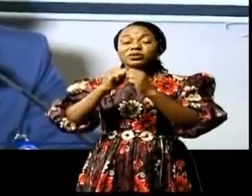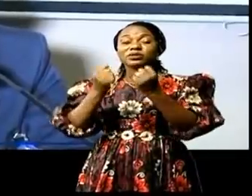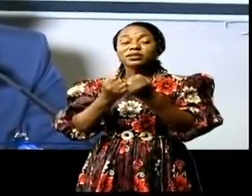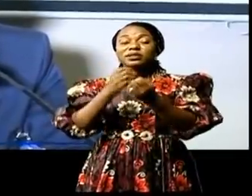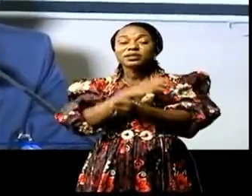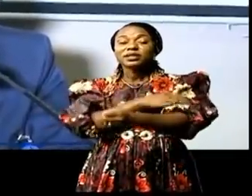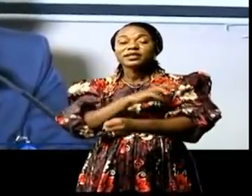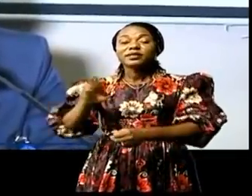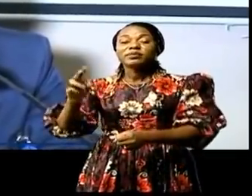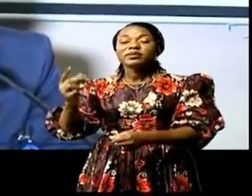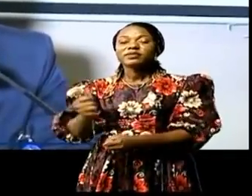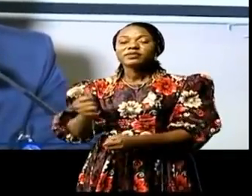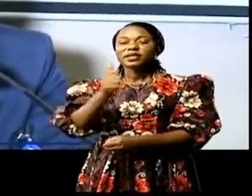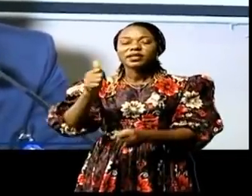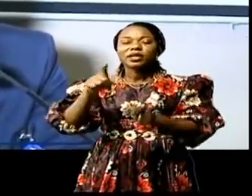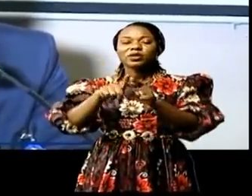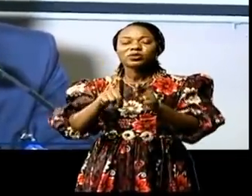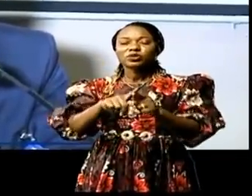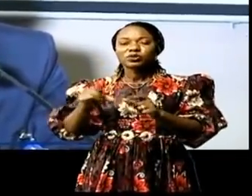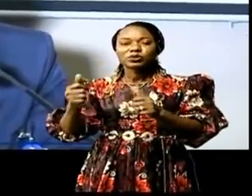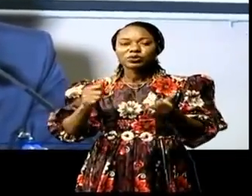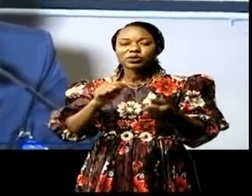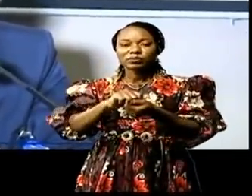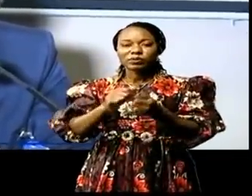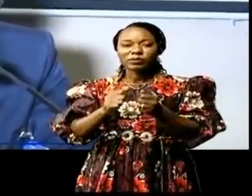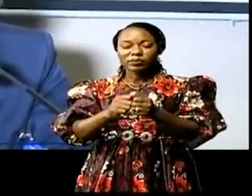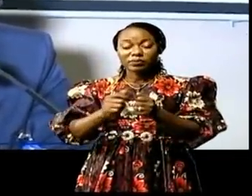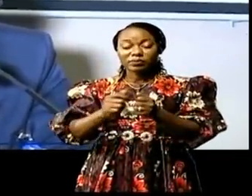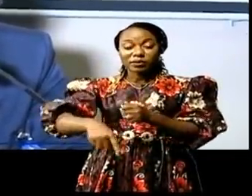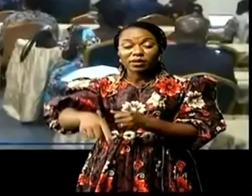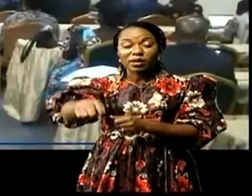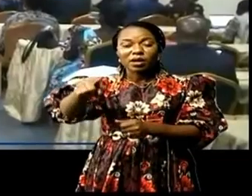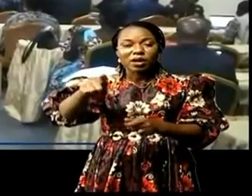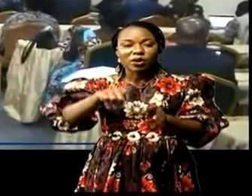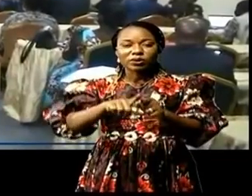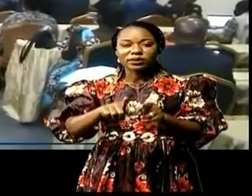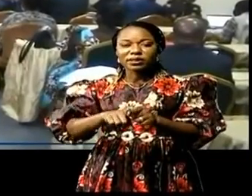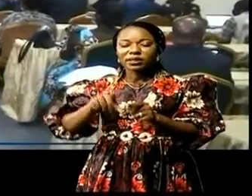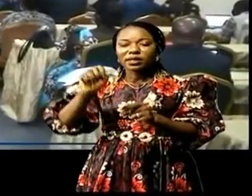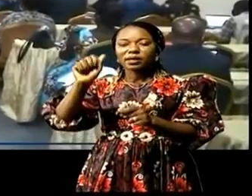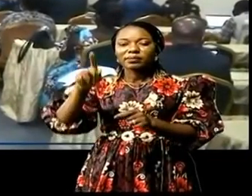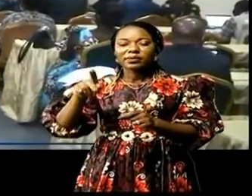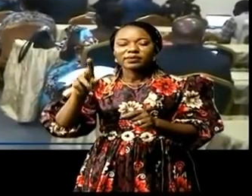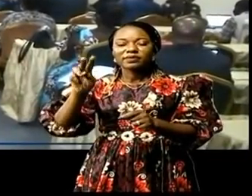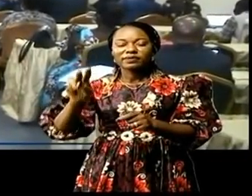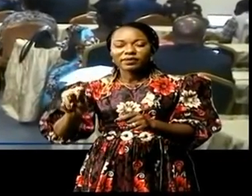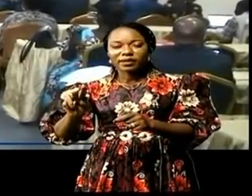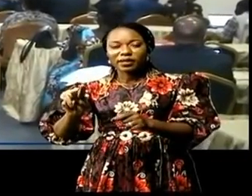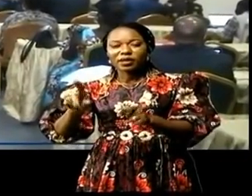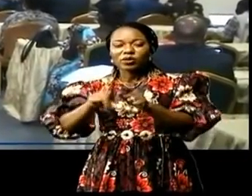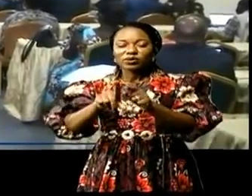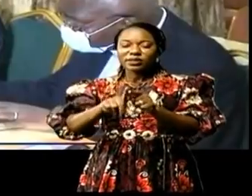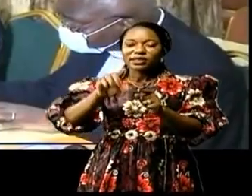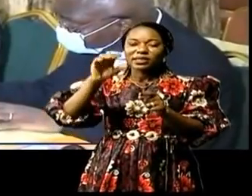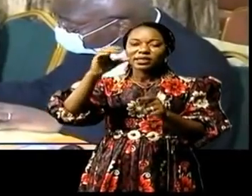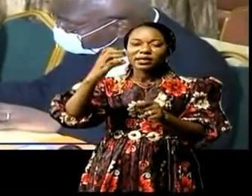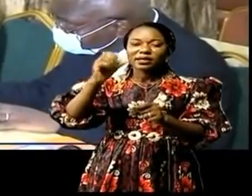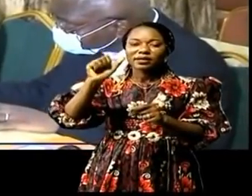de 2021 et des autres processus en cours APV, réforme forestière, CAFI RDC,